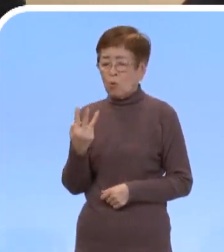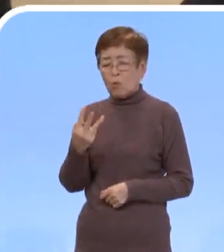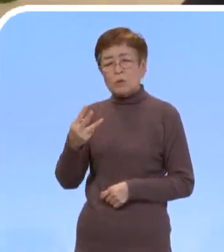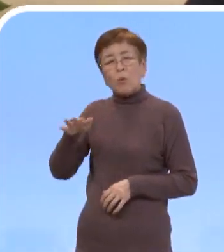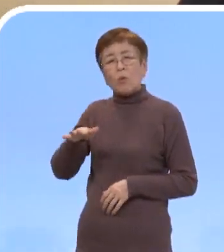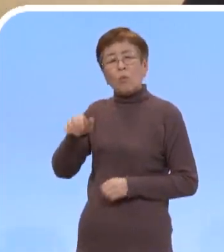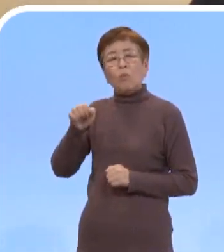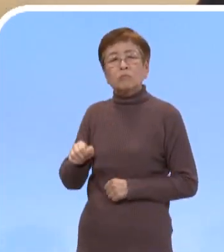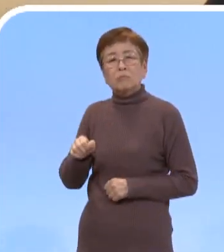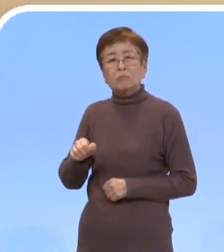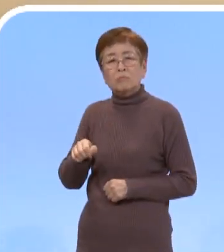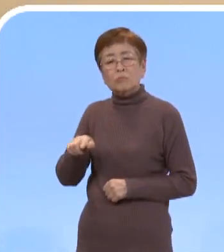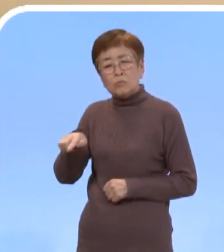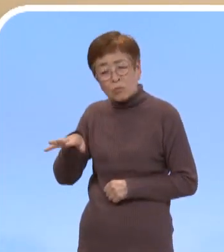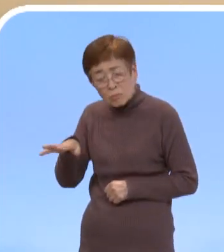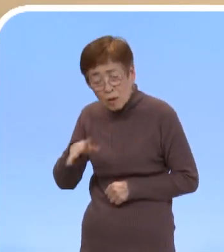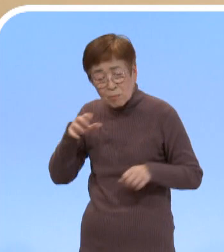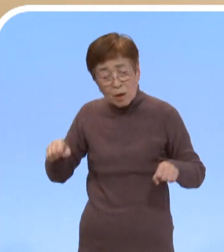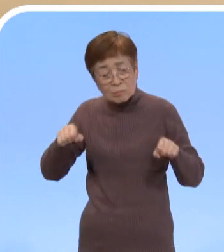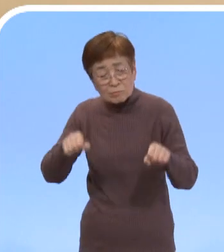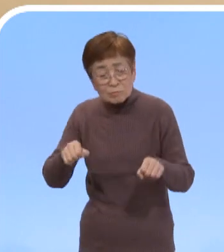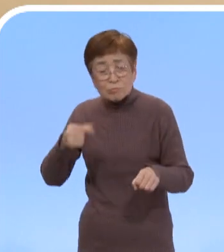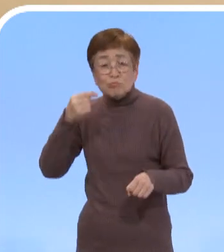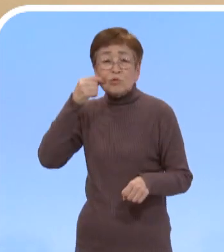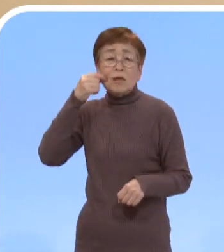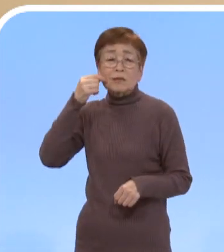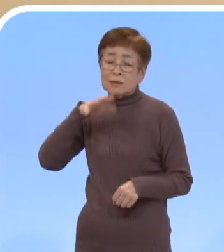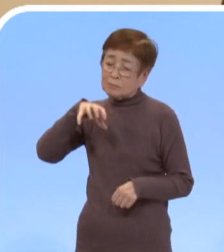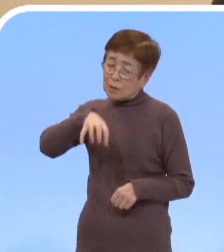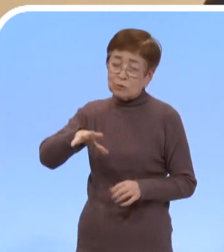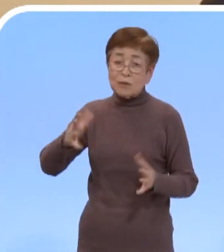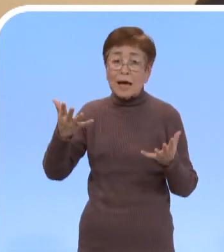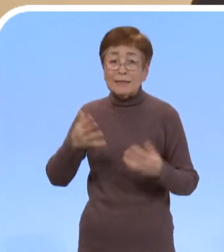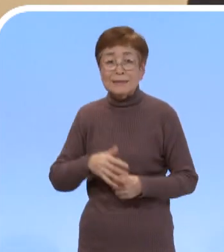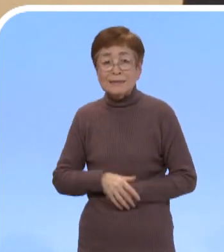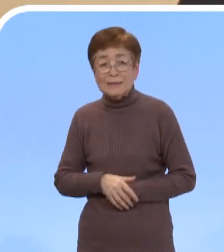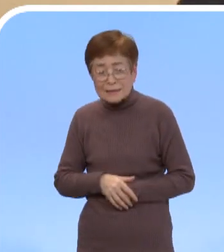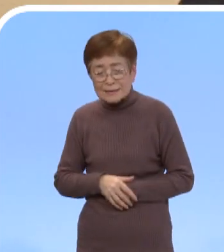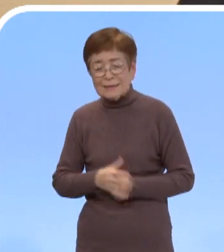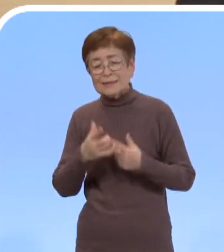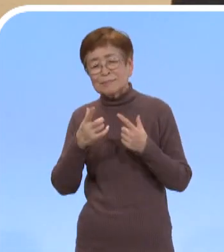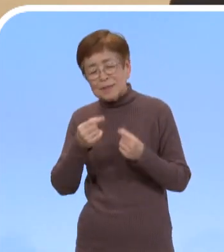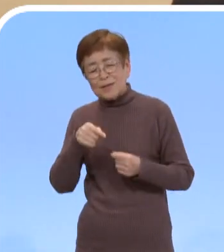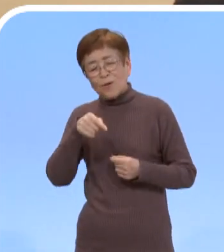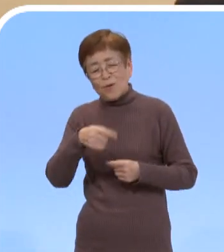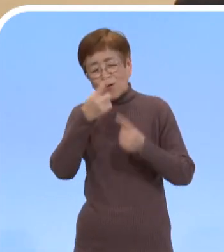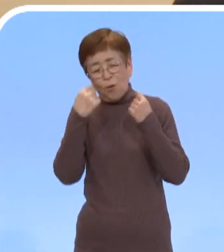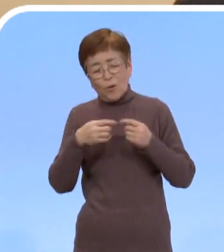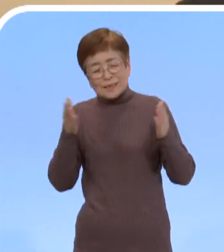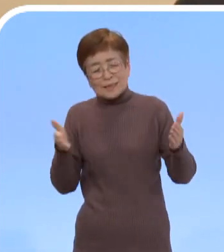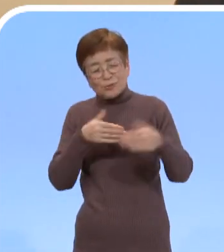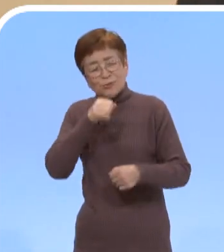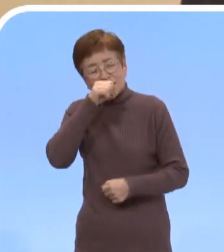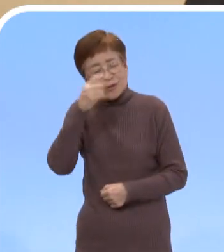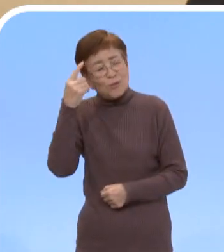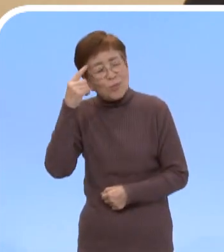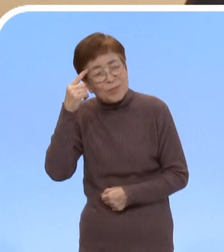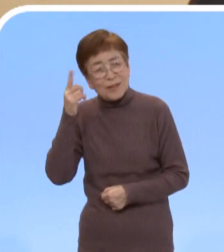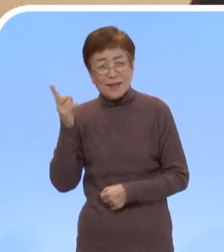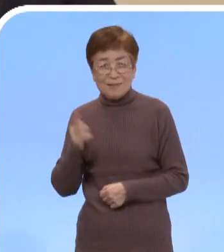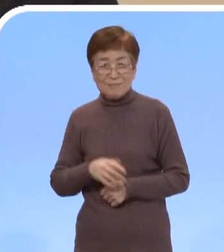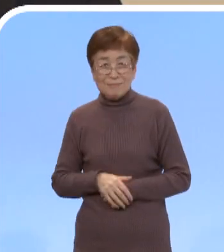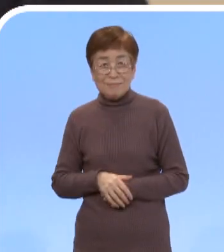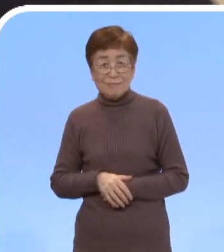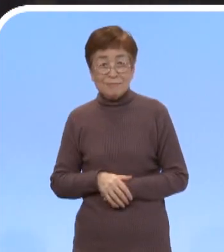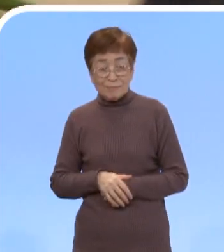さんにいるんですけど、うん、やっぱそういう場所が他にはなくて、 ね、やっぱしママとして分かる。 そうですね、もう個室だけはってずっと思ってたの で、ね、本